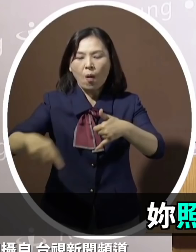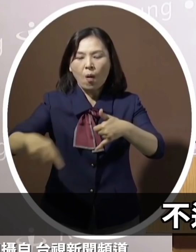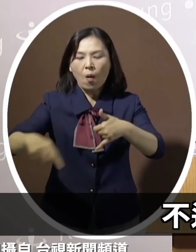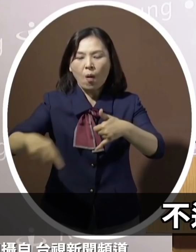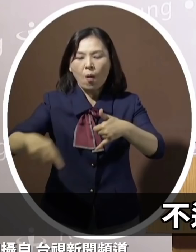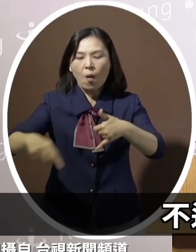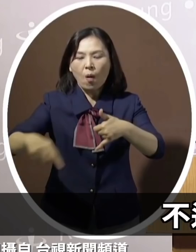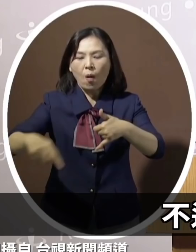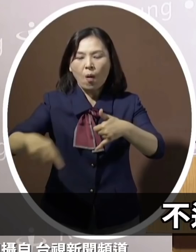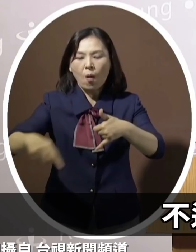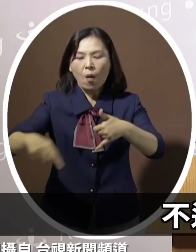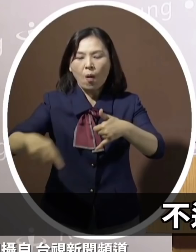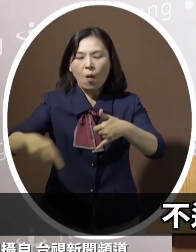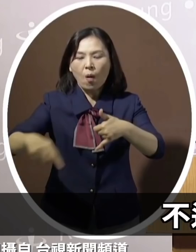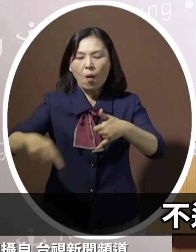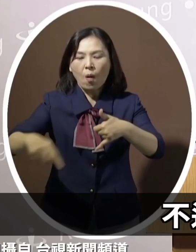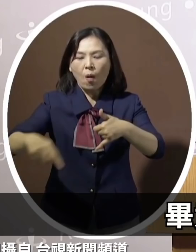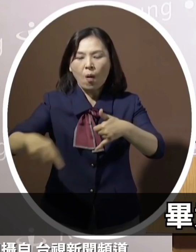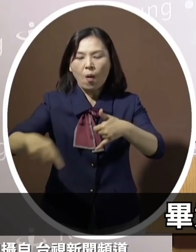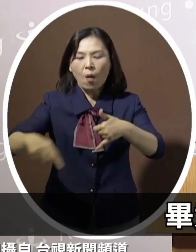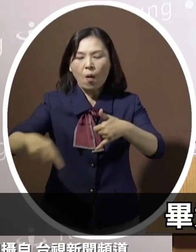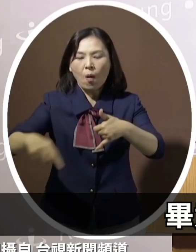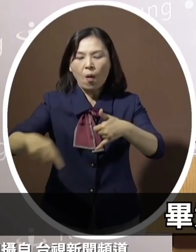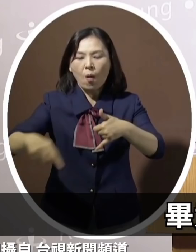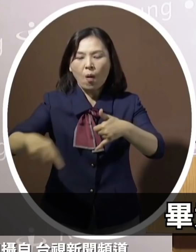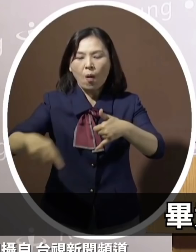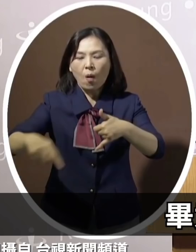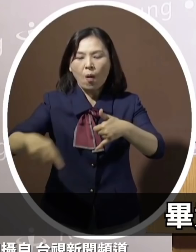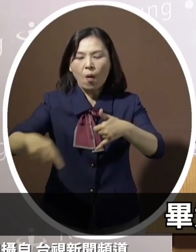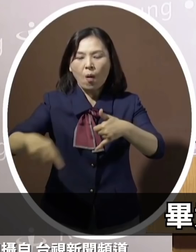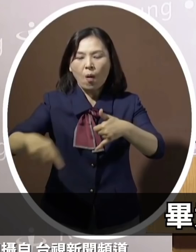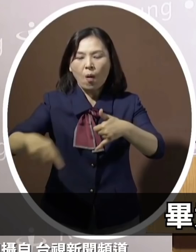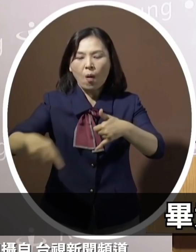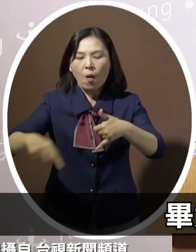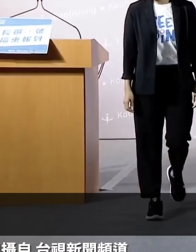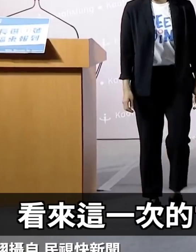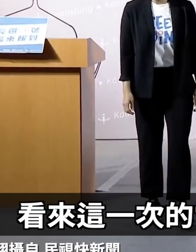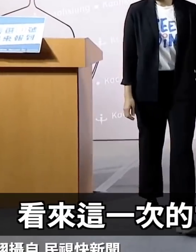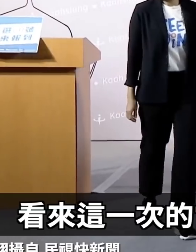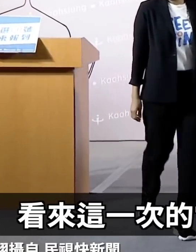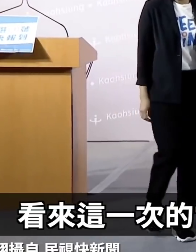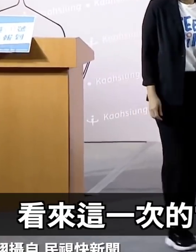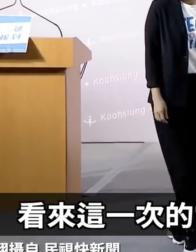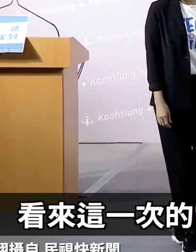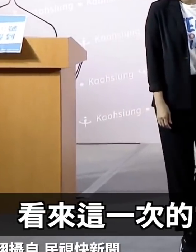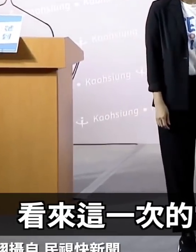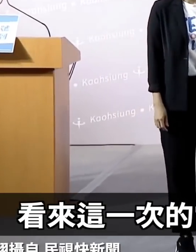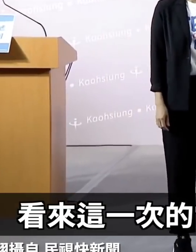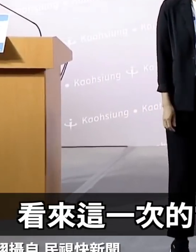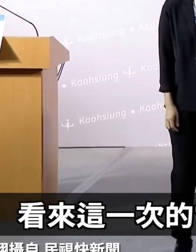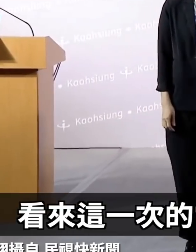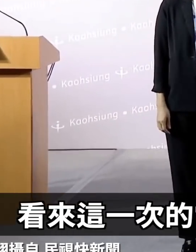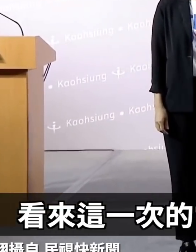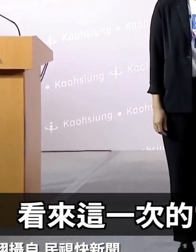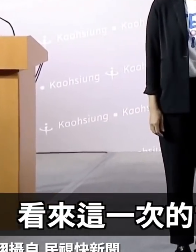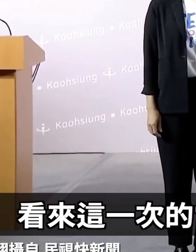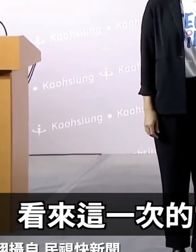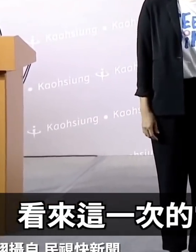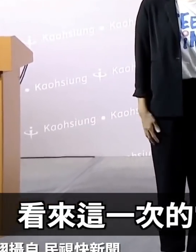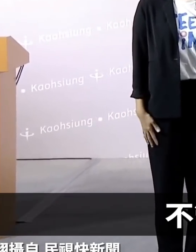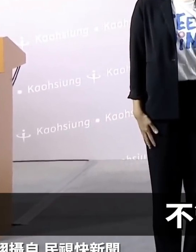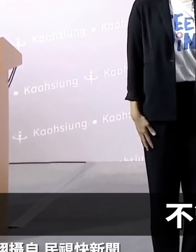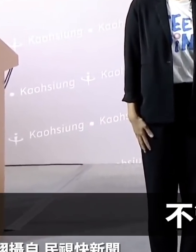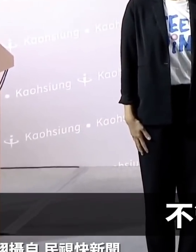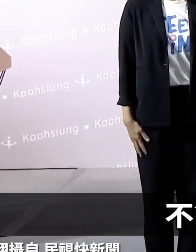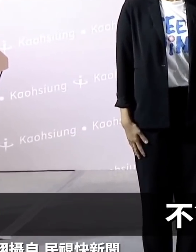词啊？不过也请大家不要太过苛责，毕竟影印机也是会卡纸的。 看来这一次的电视笑话冠军也没有让我们失望